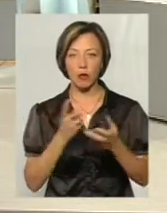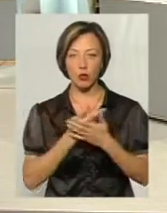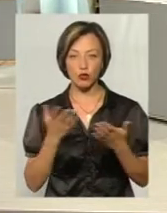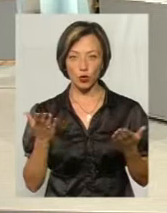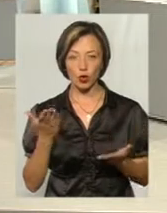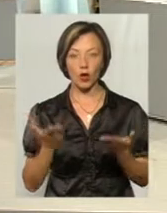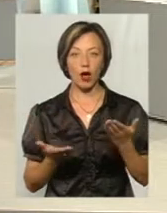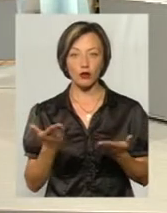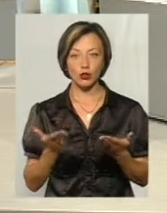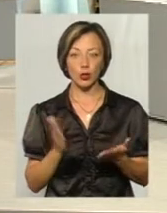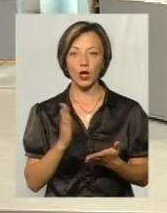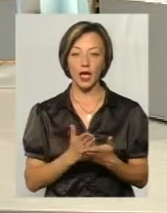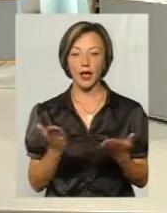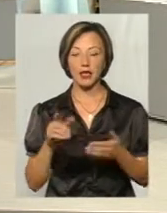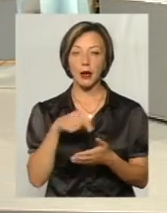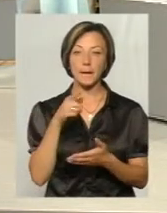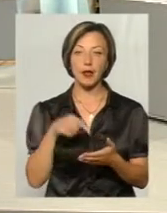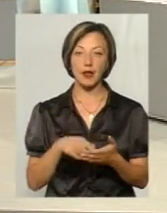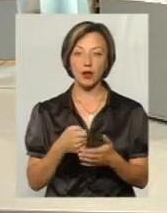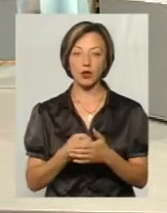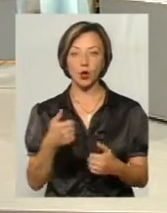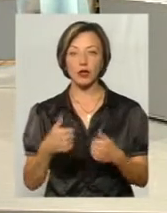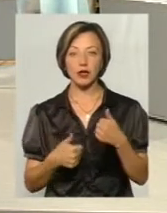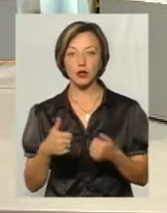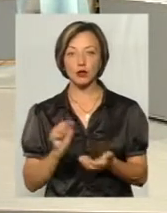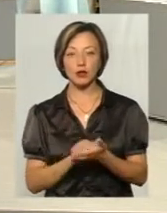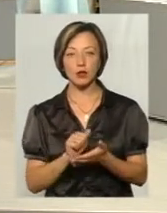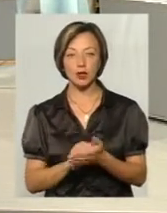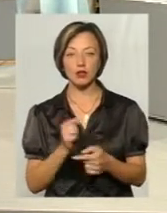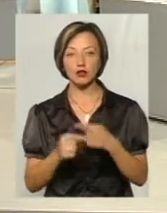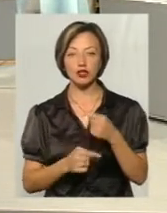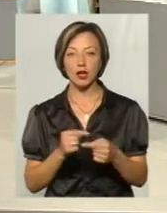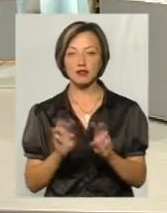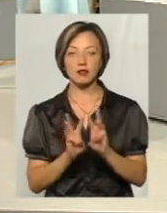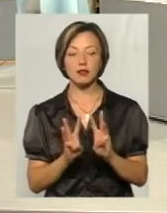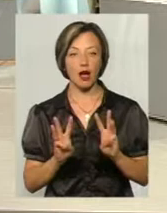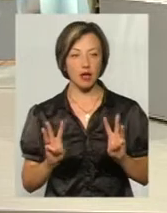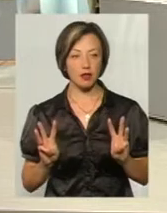Якщо є якісь питання до тендерної документації, через сайт